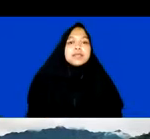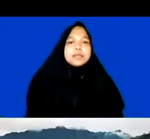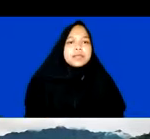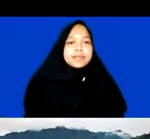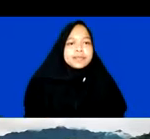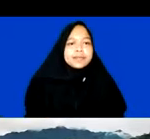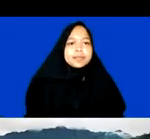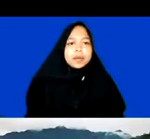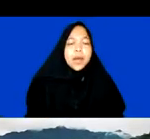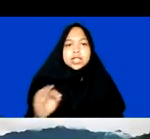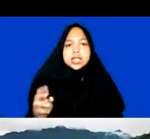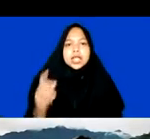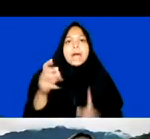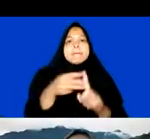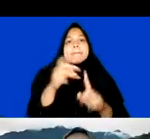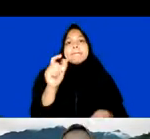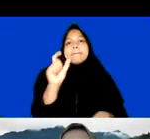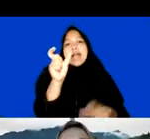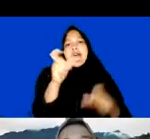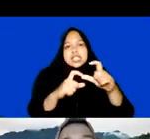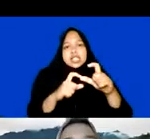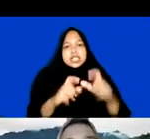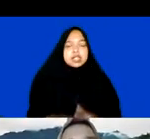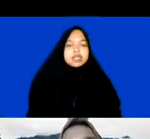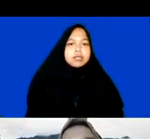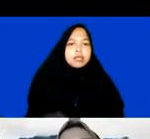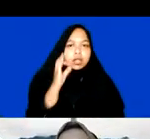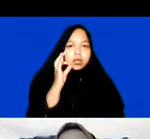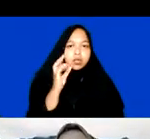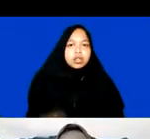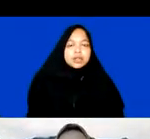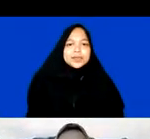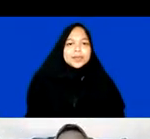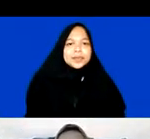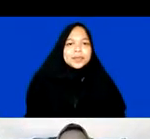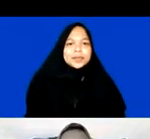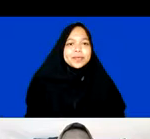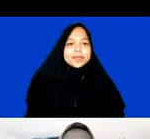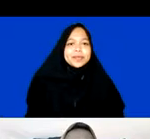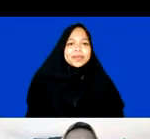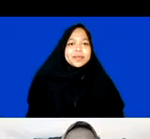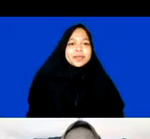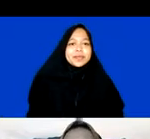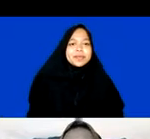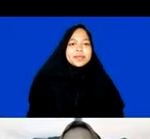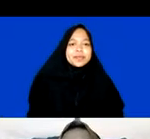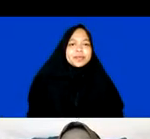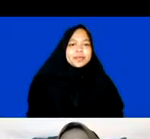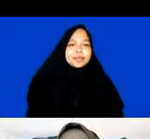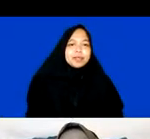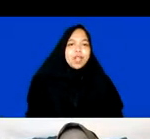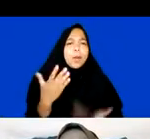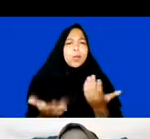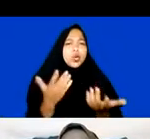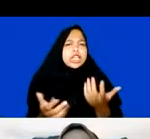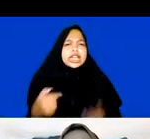Oke. Kalau untuk lebih memperjelas teman-teman yang gabung di sini nih Mas Kirai, mungkin